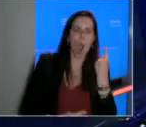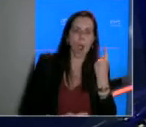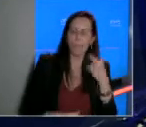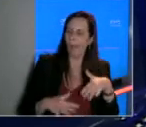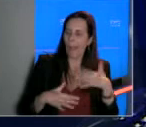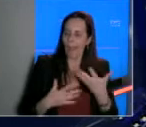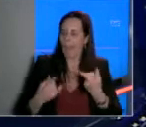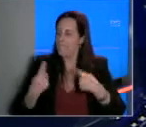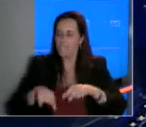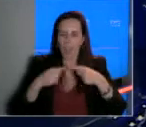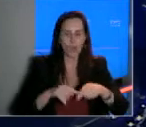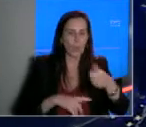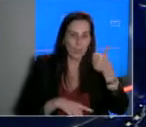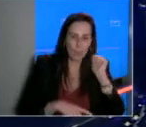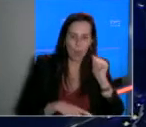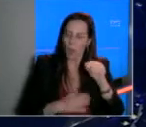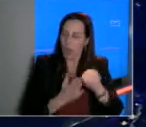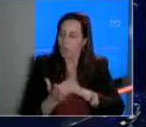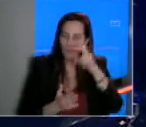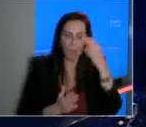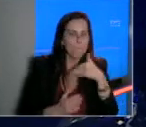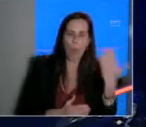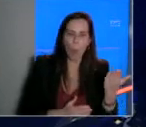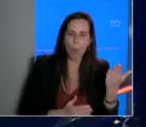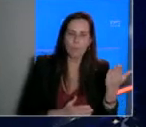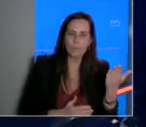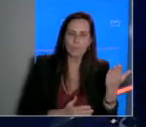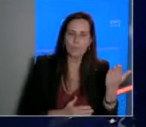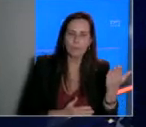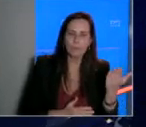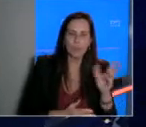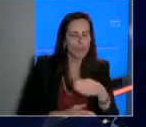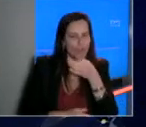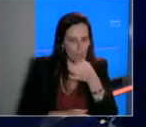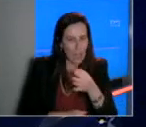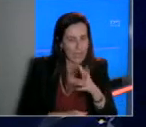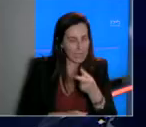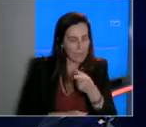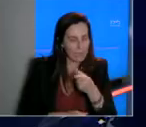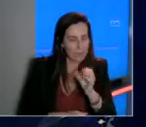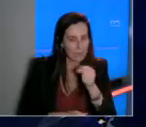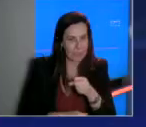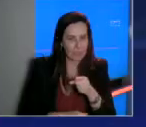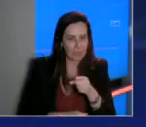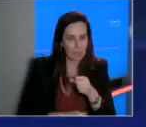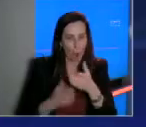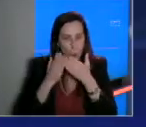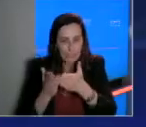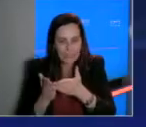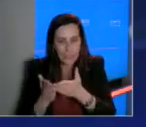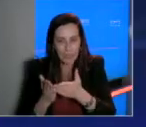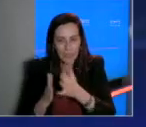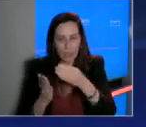אחרי הוועדות, אתמול, המשותפת בחוץ שוב פעם, עולה השאלה, האם המשחק הזה הוא תורם